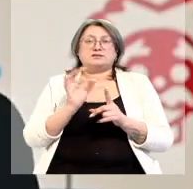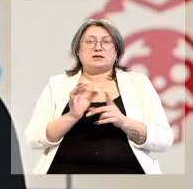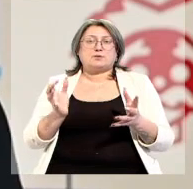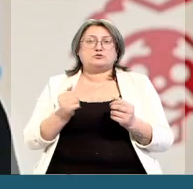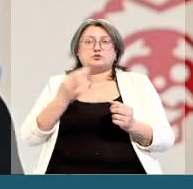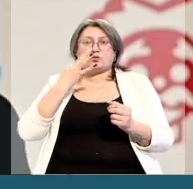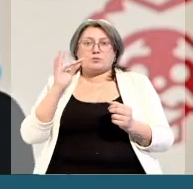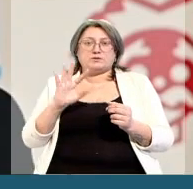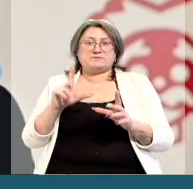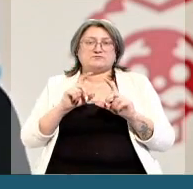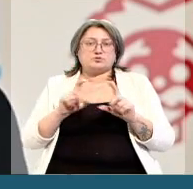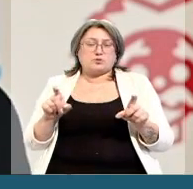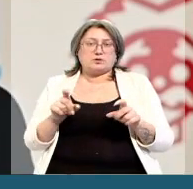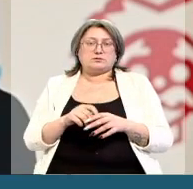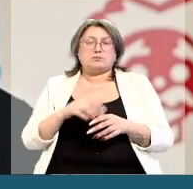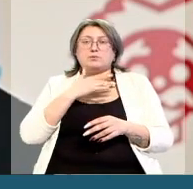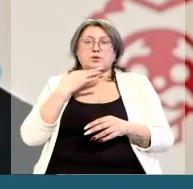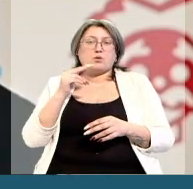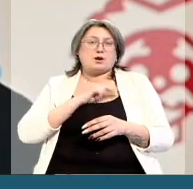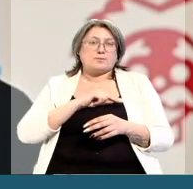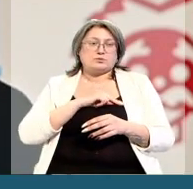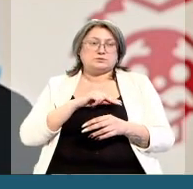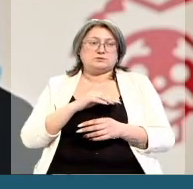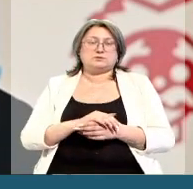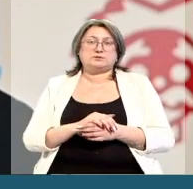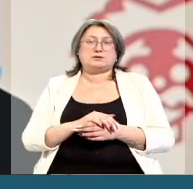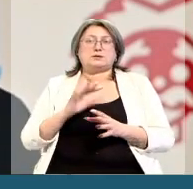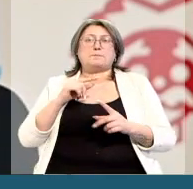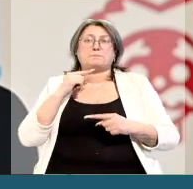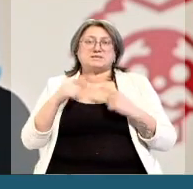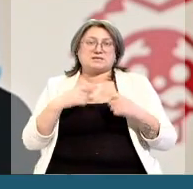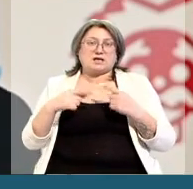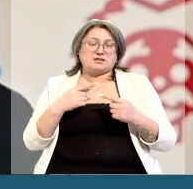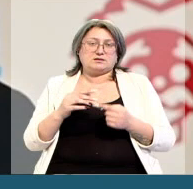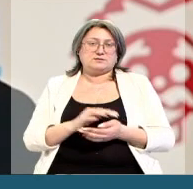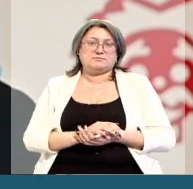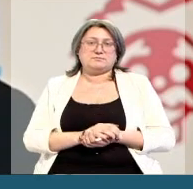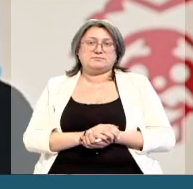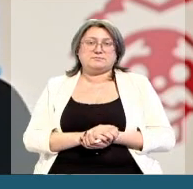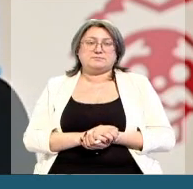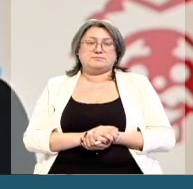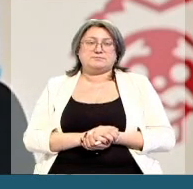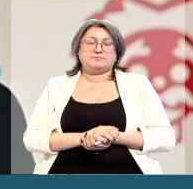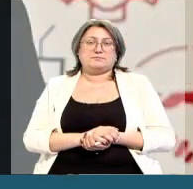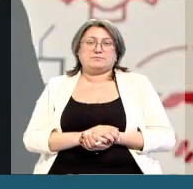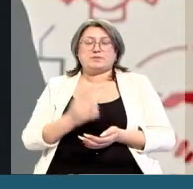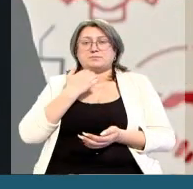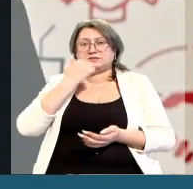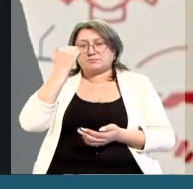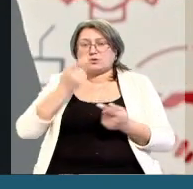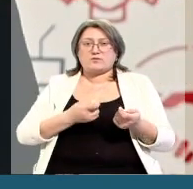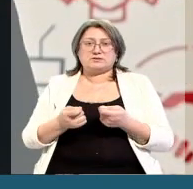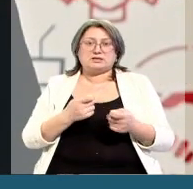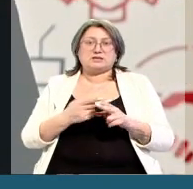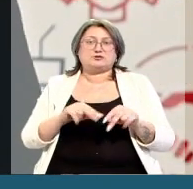Ең басты мақсатымыз ол тәжірибе алмасу. Бұл мектепте көптеген жұмыстар жүйелі түрде қойылған. Осы